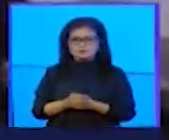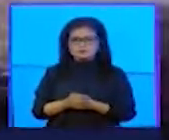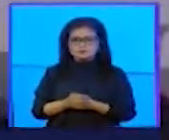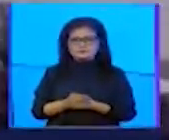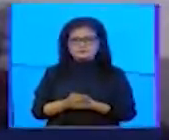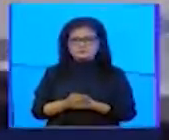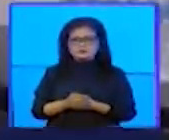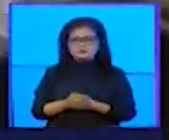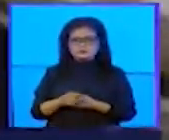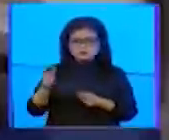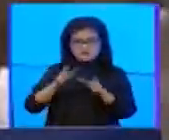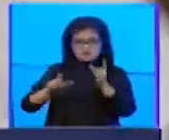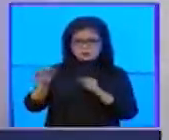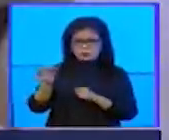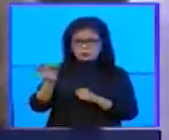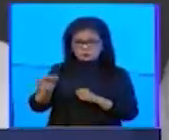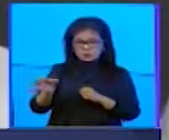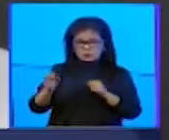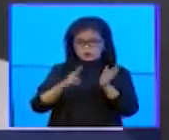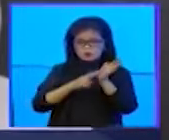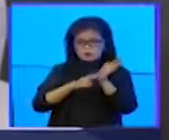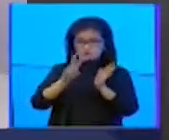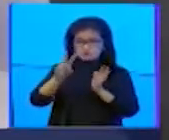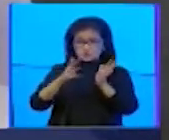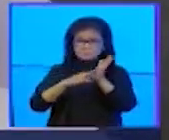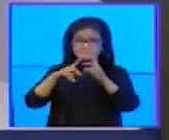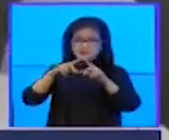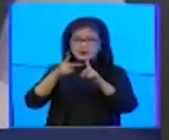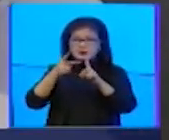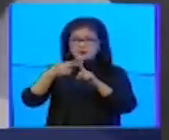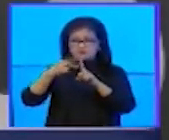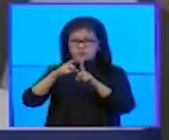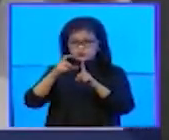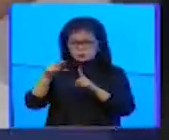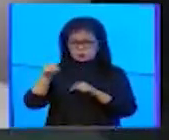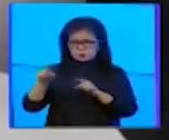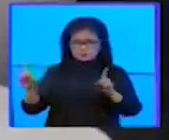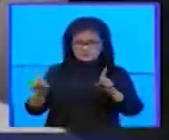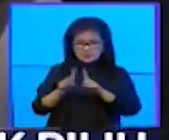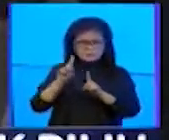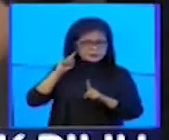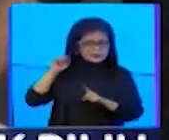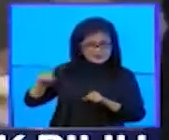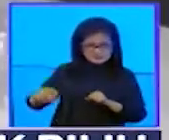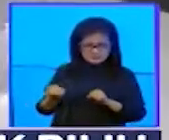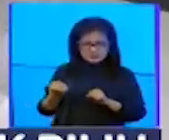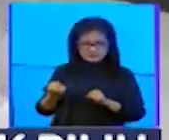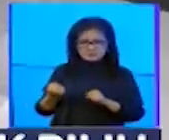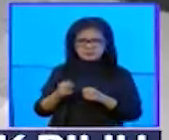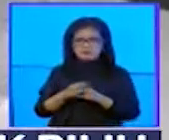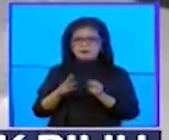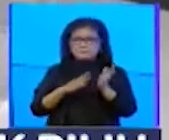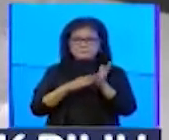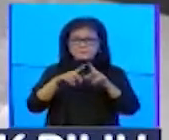Calon wali kota nomor urut 2 Mahfud Arifin menggunakan hak pilihnya didampingi sang istri Lita Mahfud Arifin. Mahfud Arifin yang